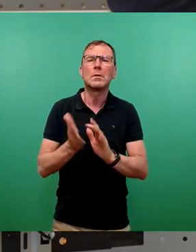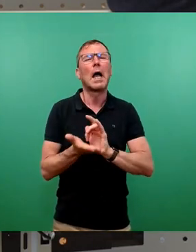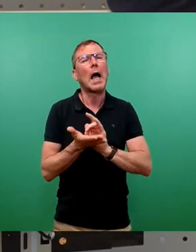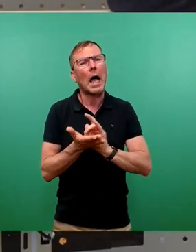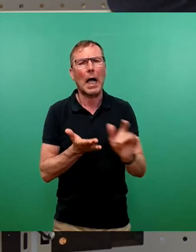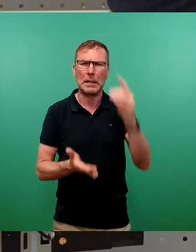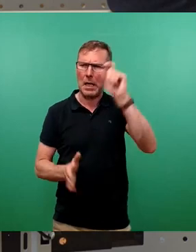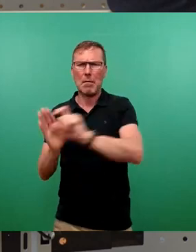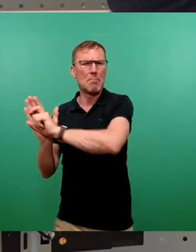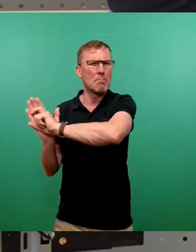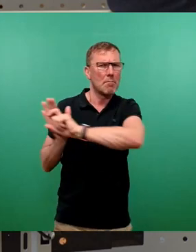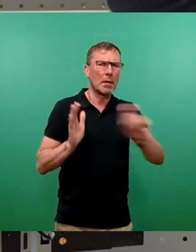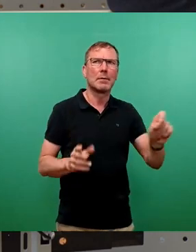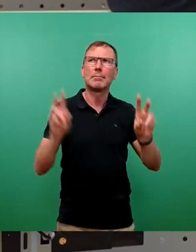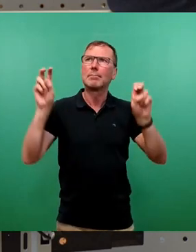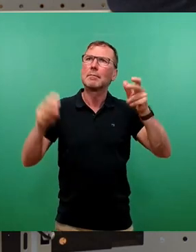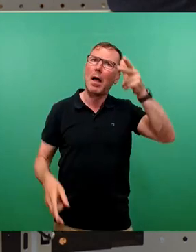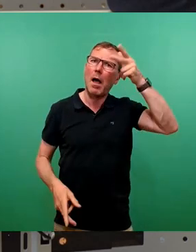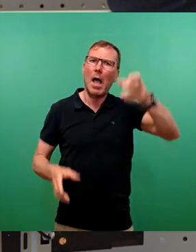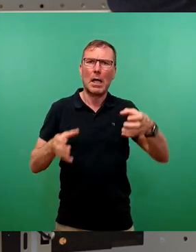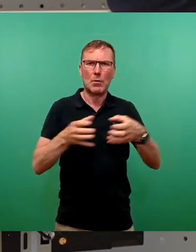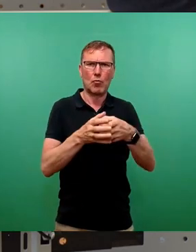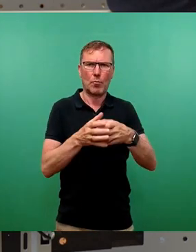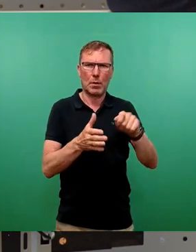einen Herrenclub zu wählen auf den